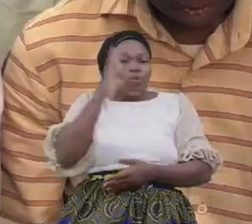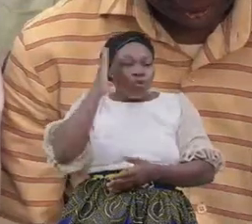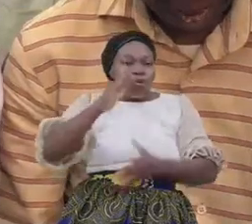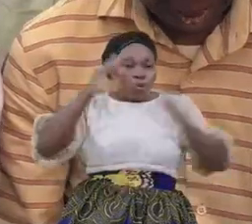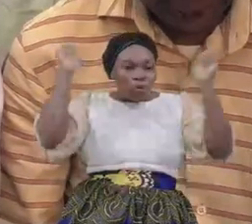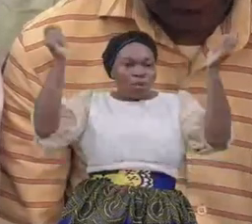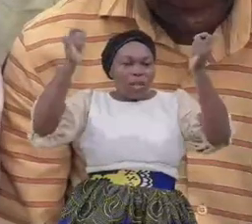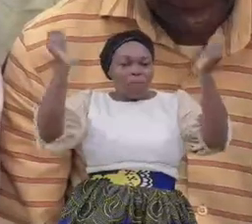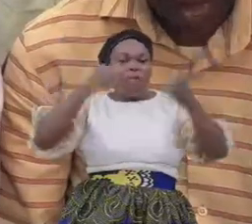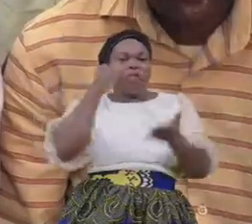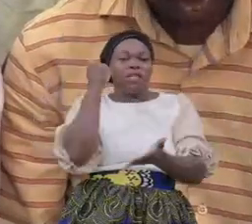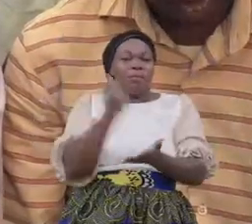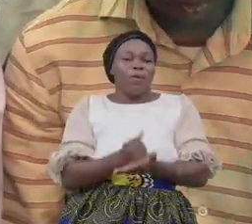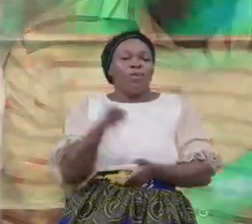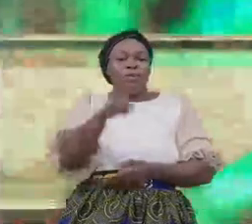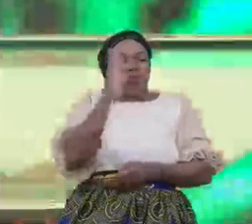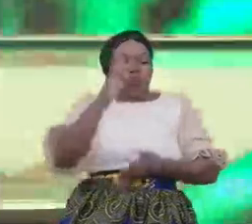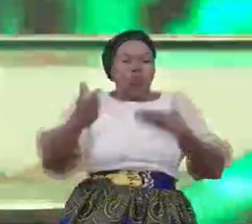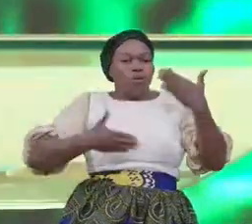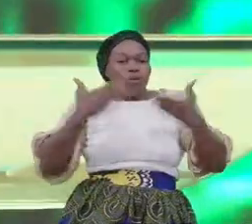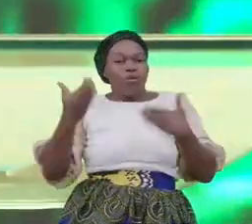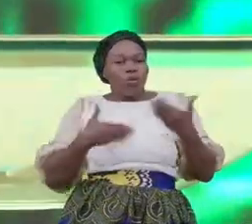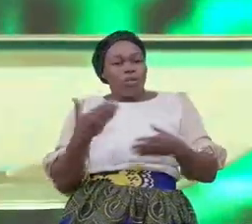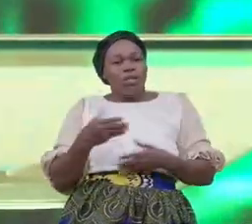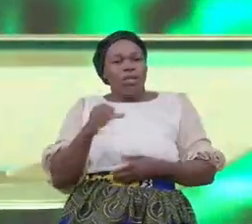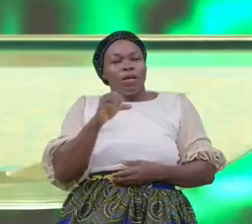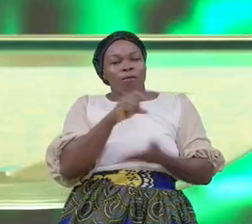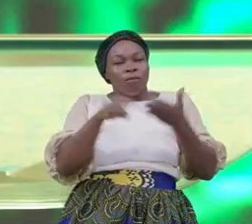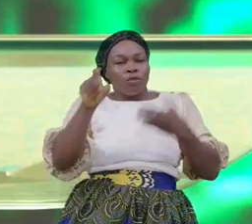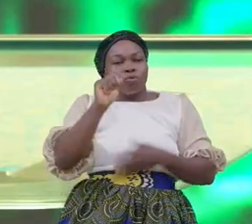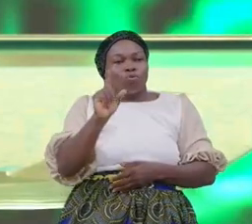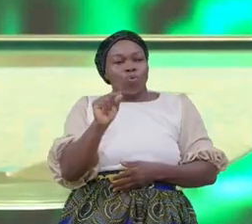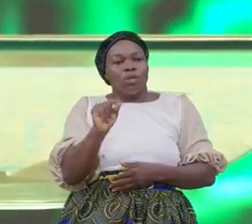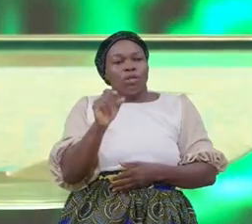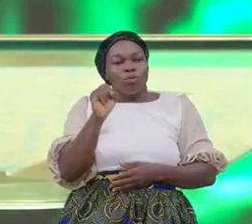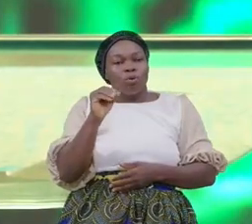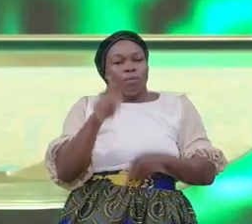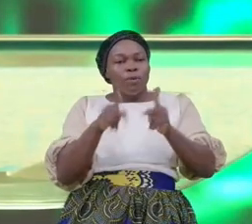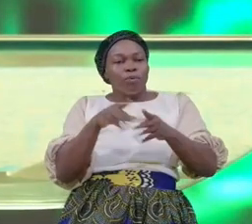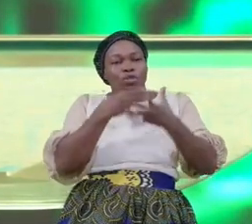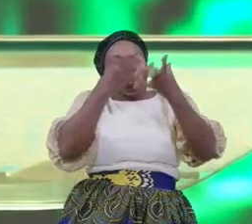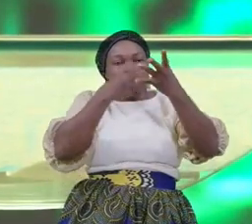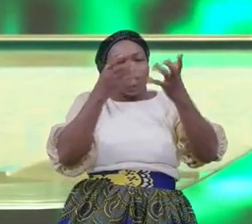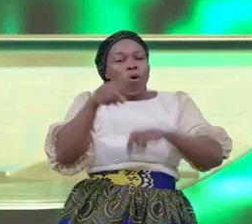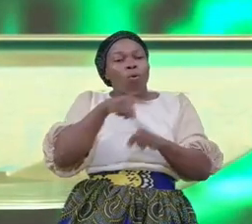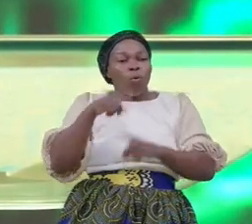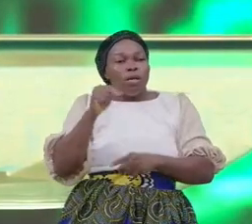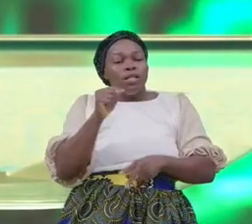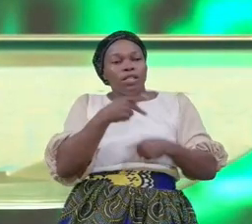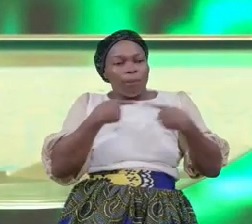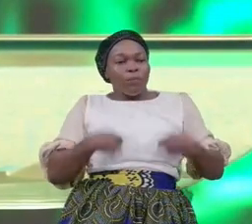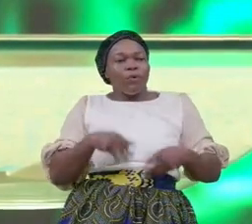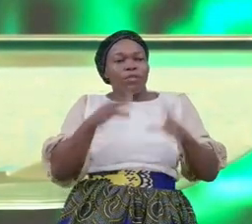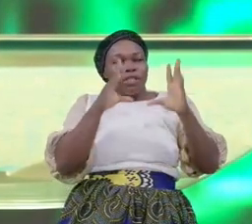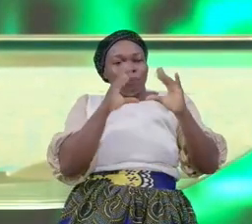vous réjouir. Le verset 20, le peuple poussa des cris et les sacrificateurs